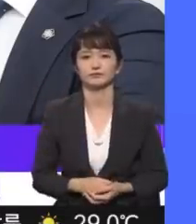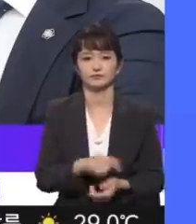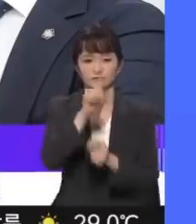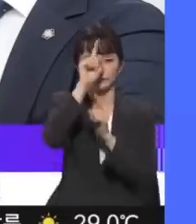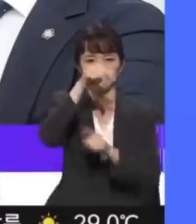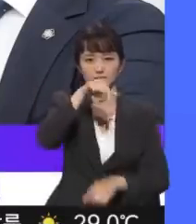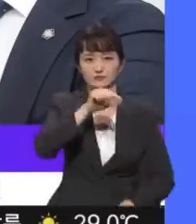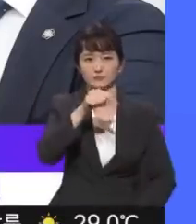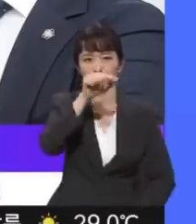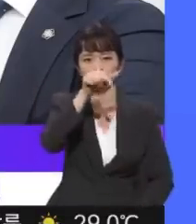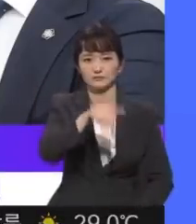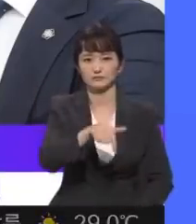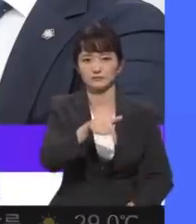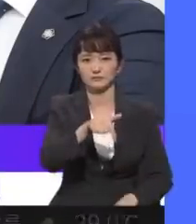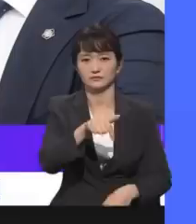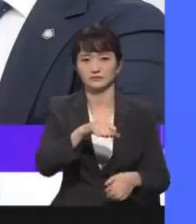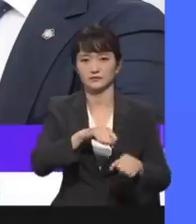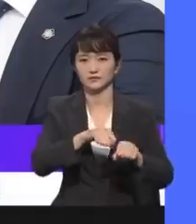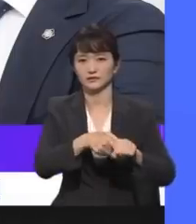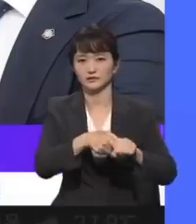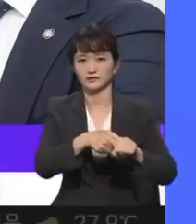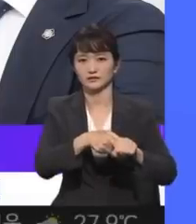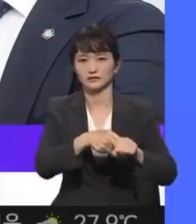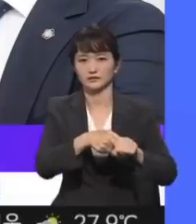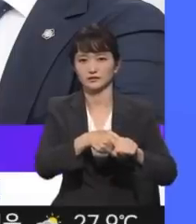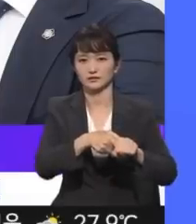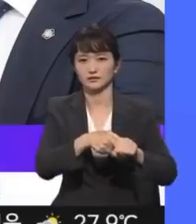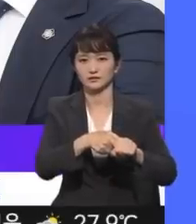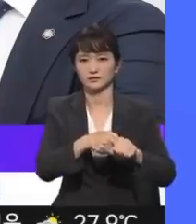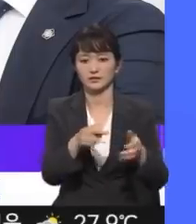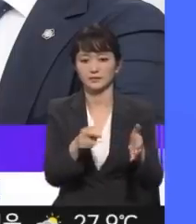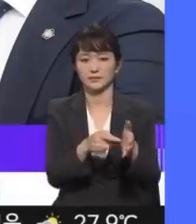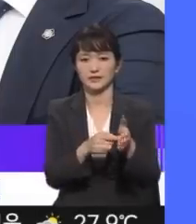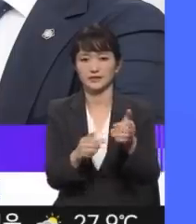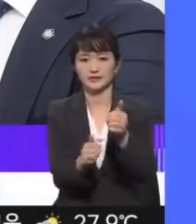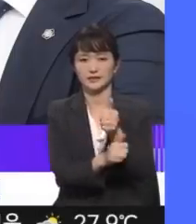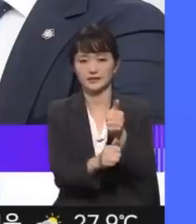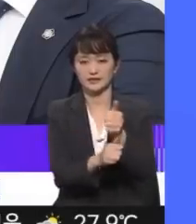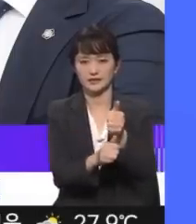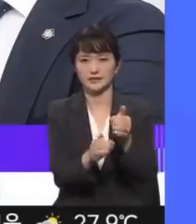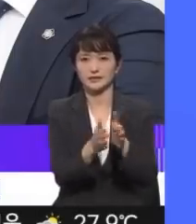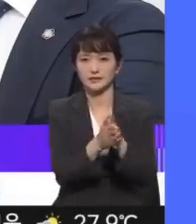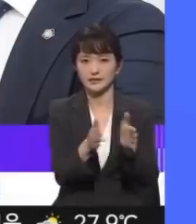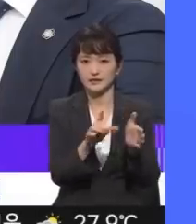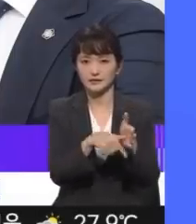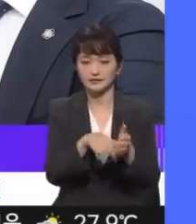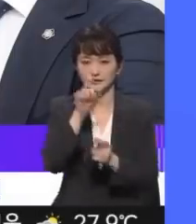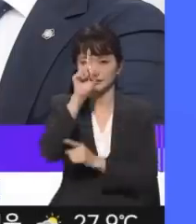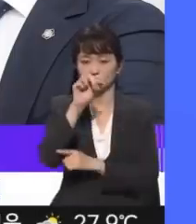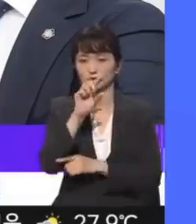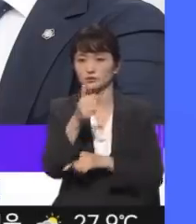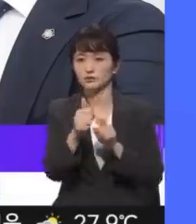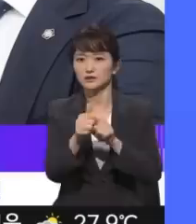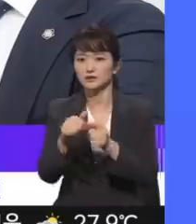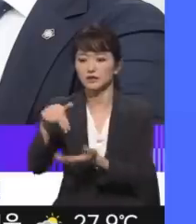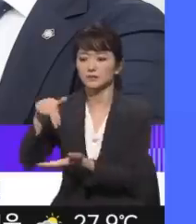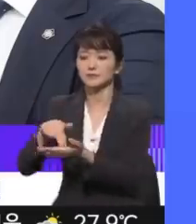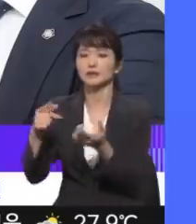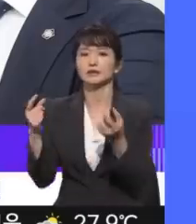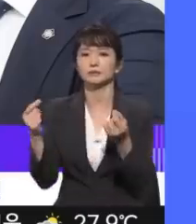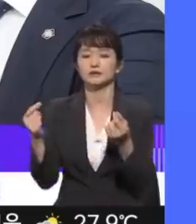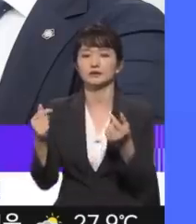대표가 징계에 받고 또 비데 제가 들어서는 전 과정에서 이 주적 전 대표라 비슷한 입장이었습니다